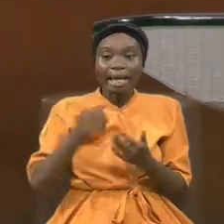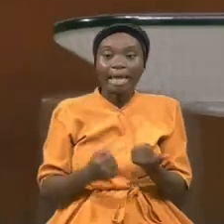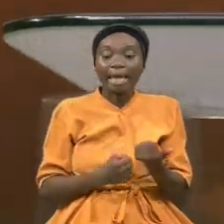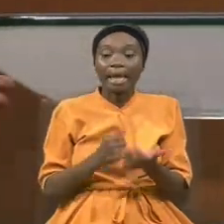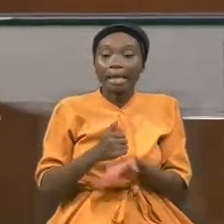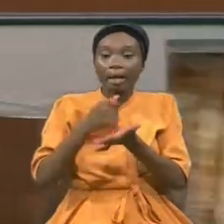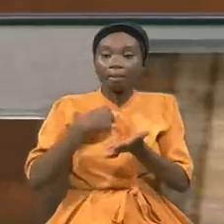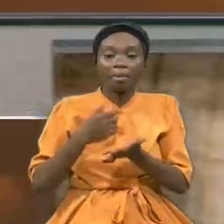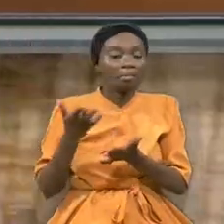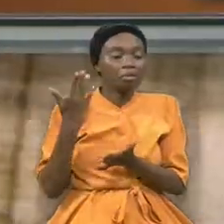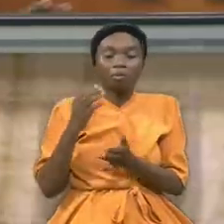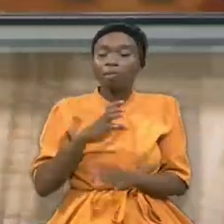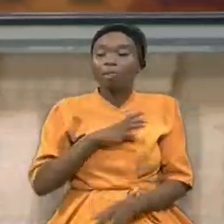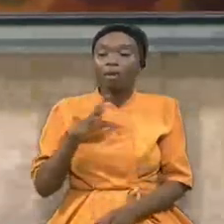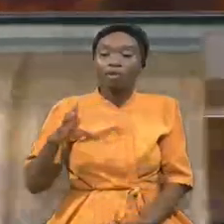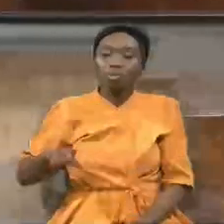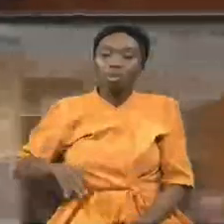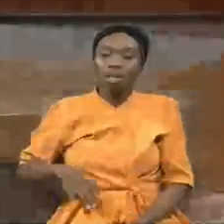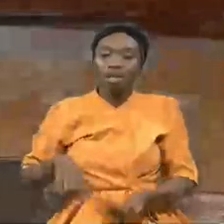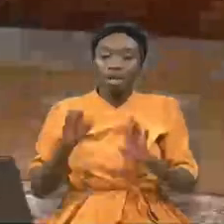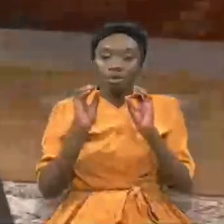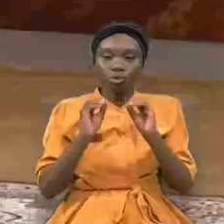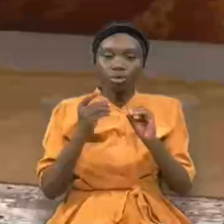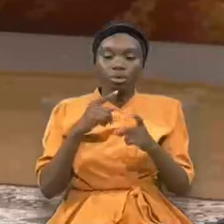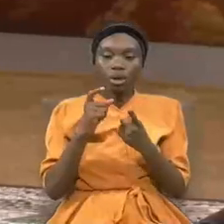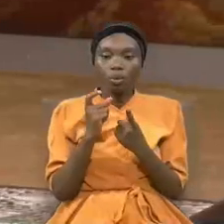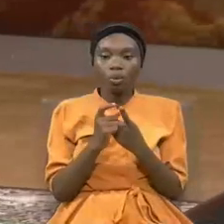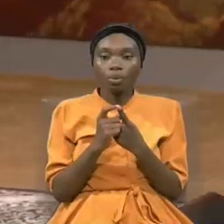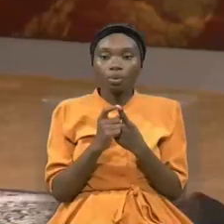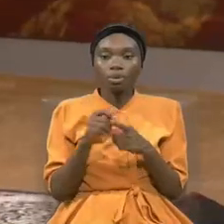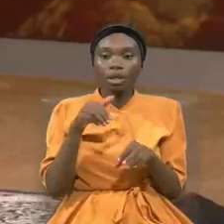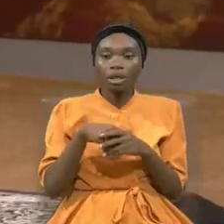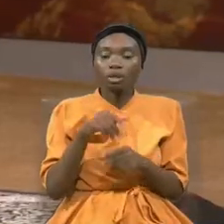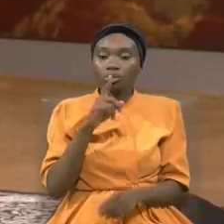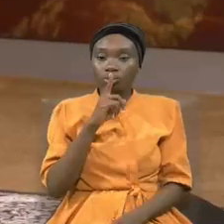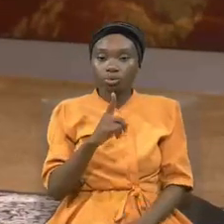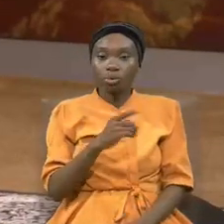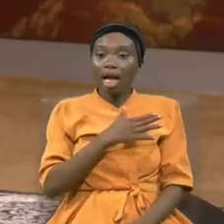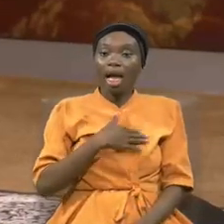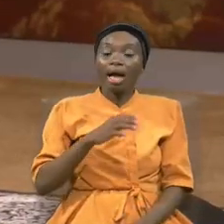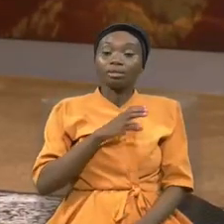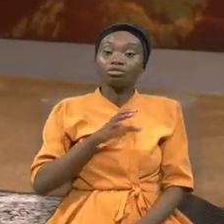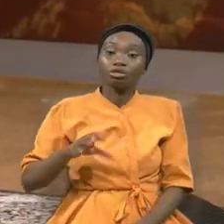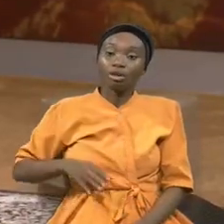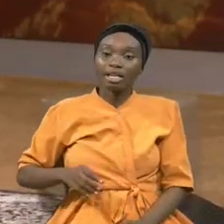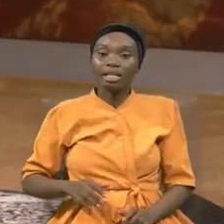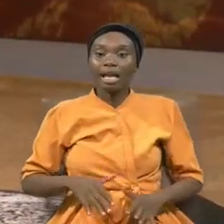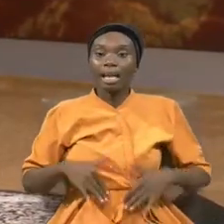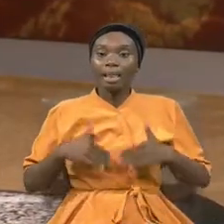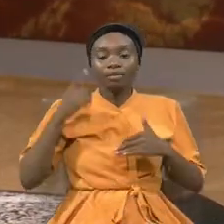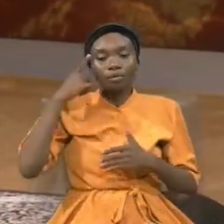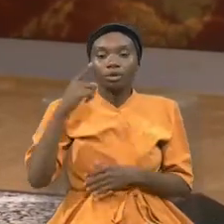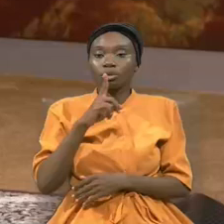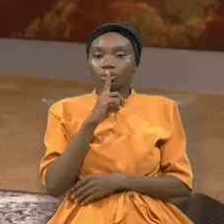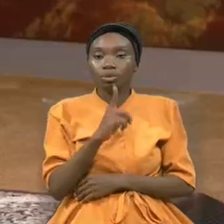Tu n'es pas chrétien. Christ a enseigné la parole avec vérité. Et Christ a